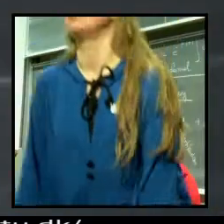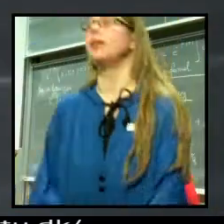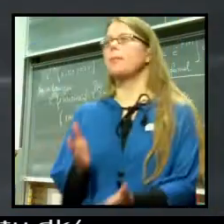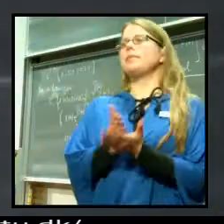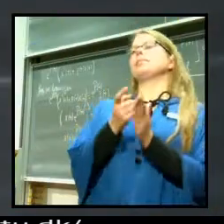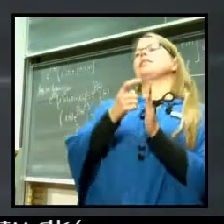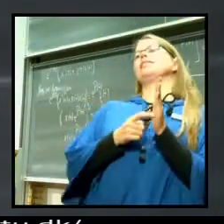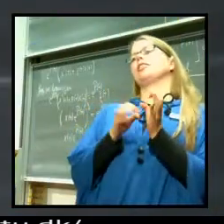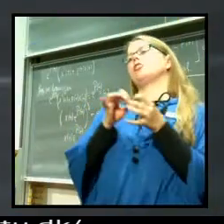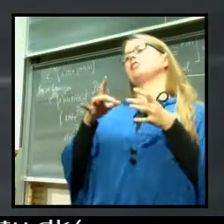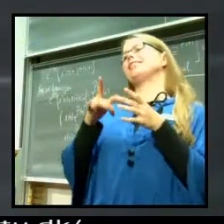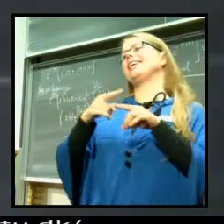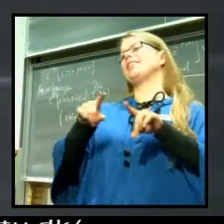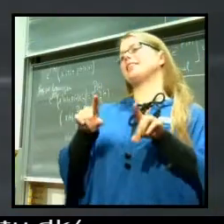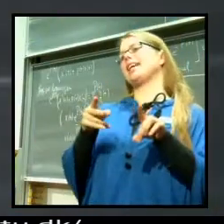som opfylder.